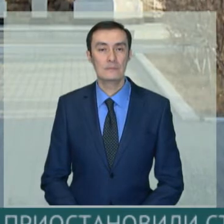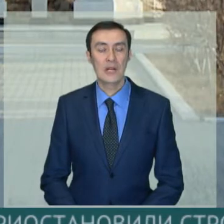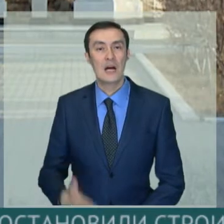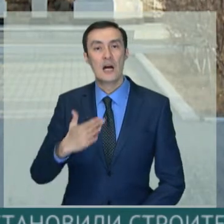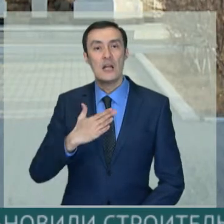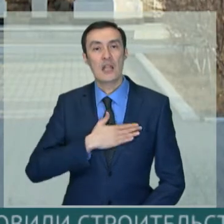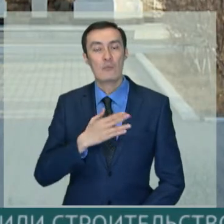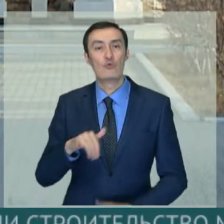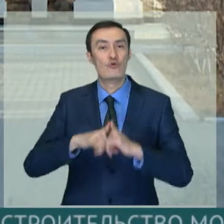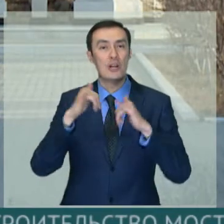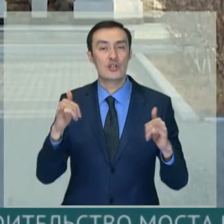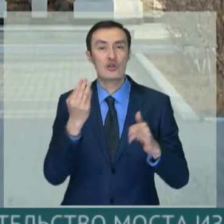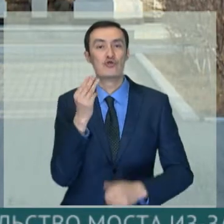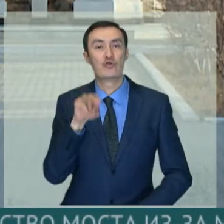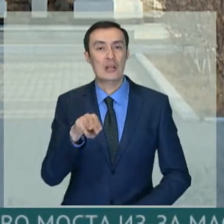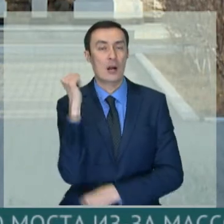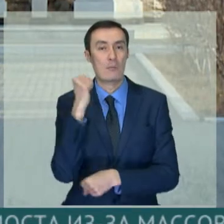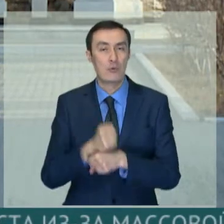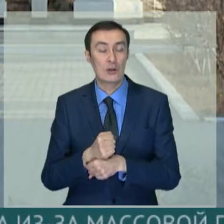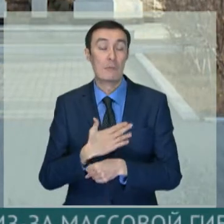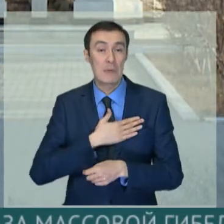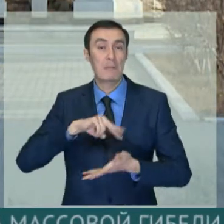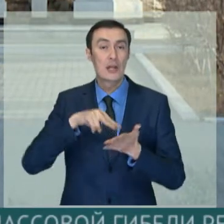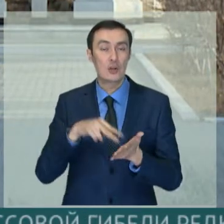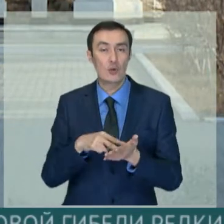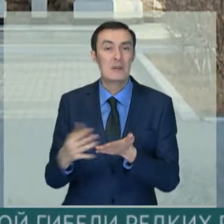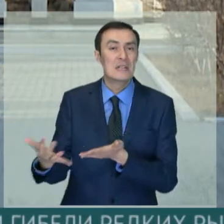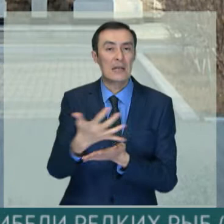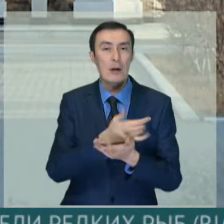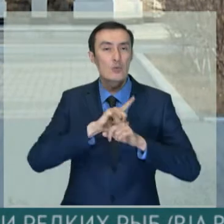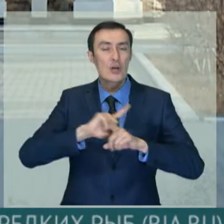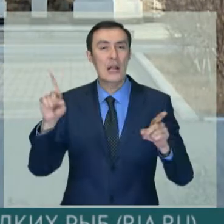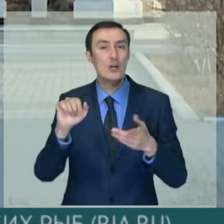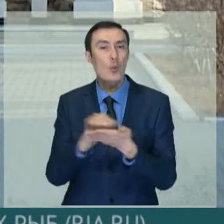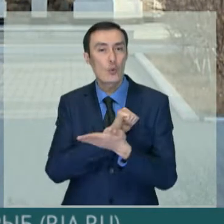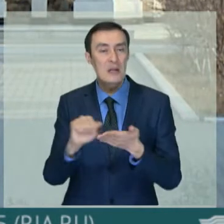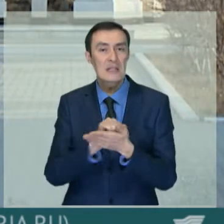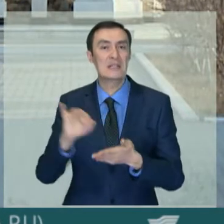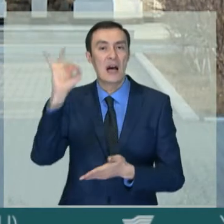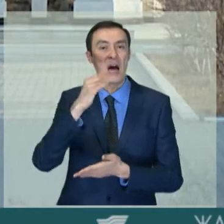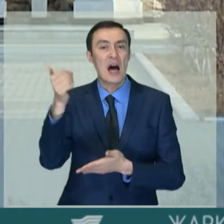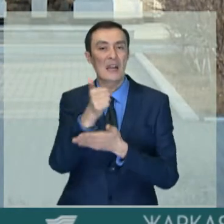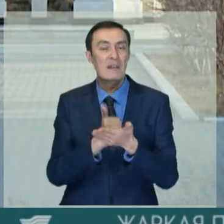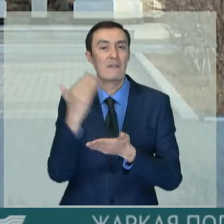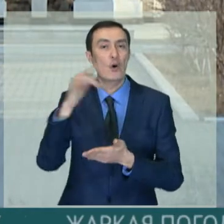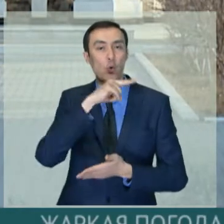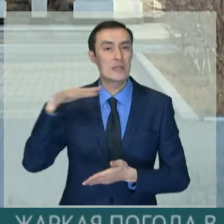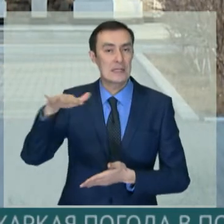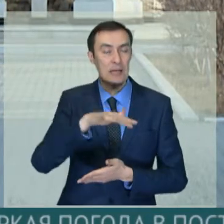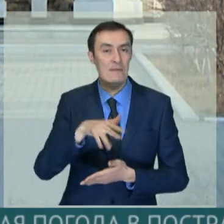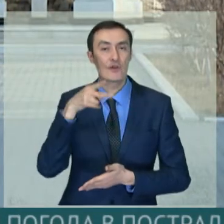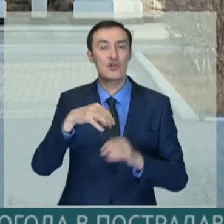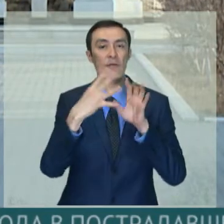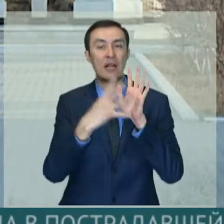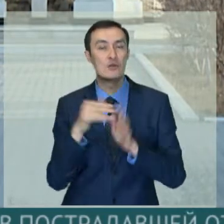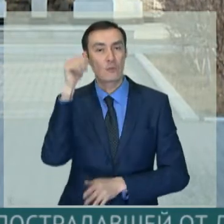Нам увеличили количество штатных единиц. Теперь мы планируем собрать все уникальные документы из архивов России. Также в 2019